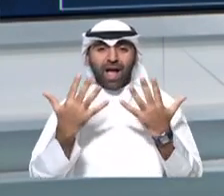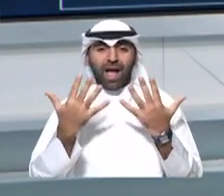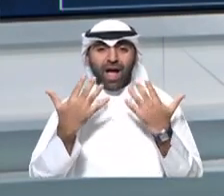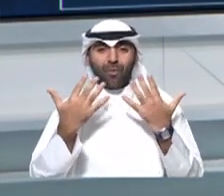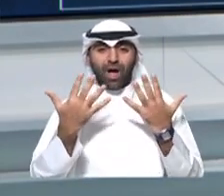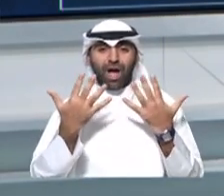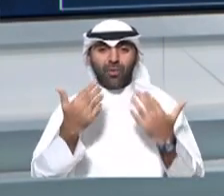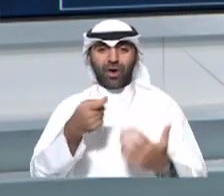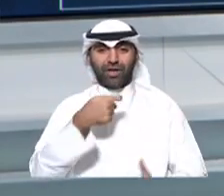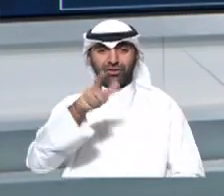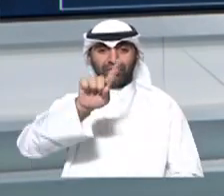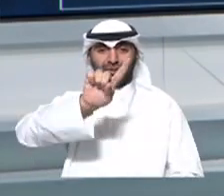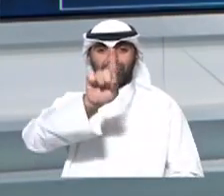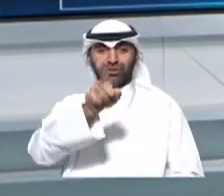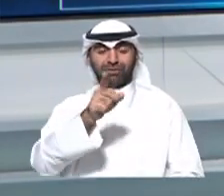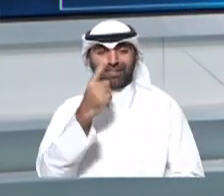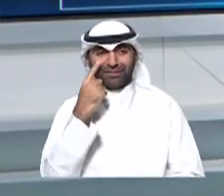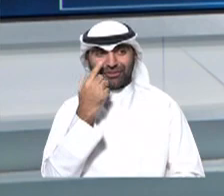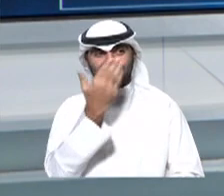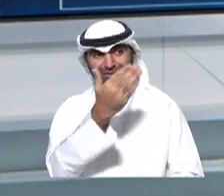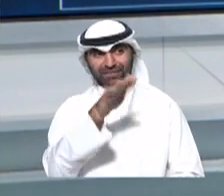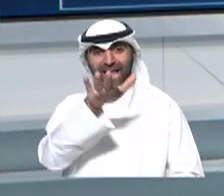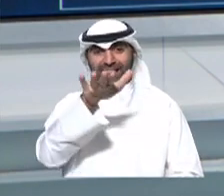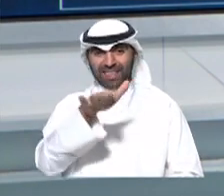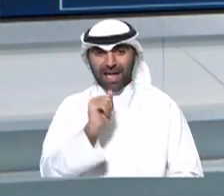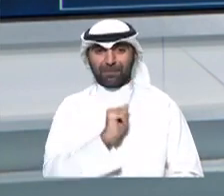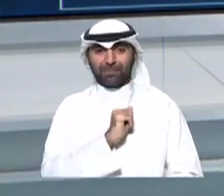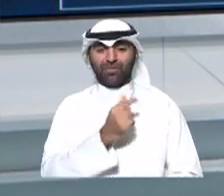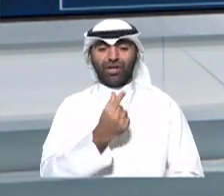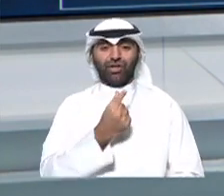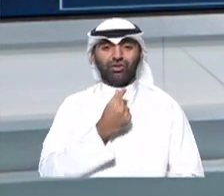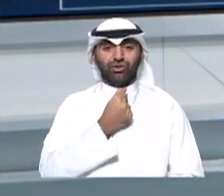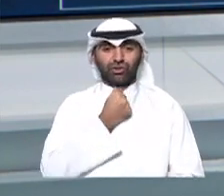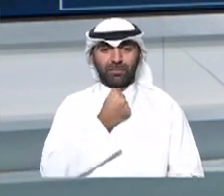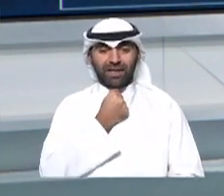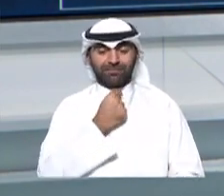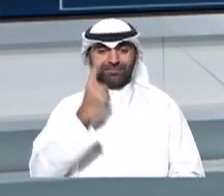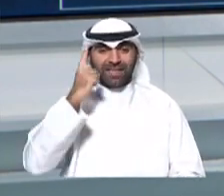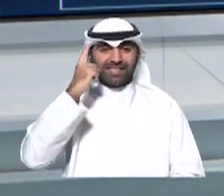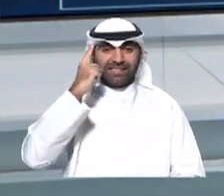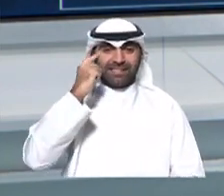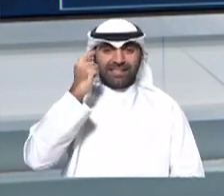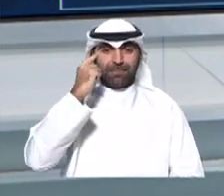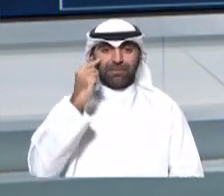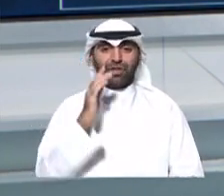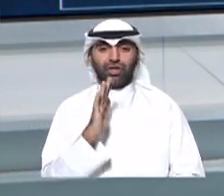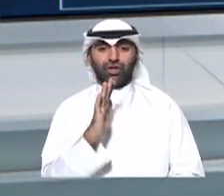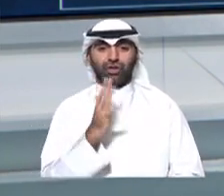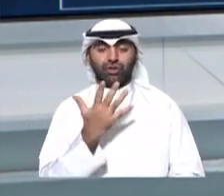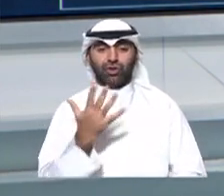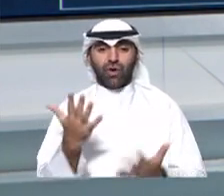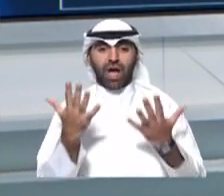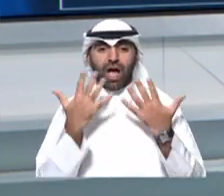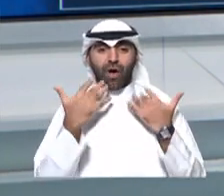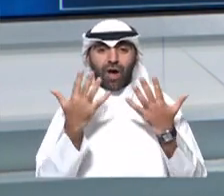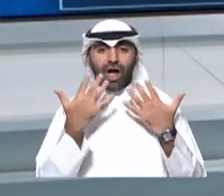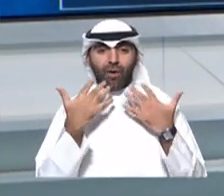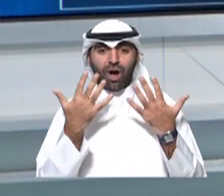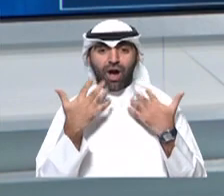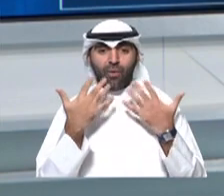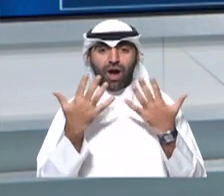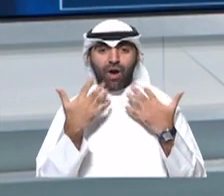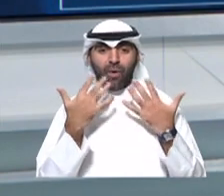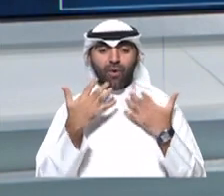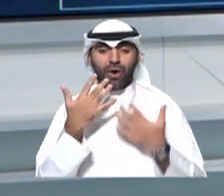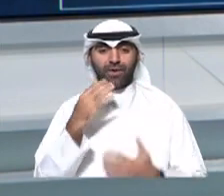المقبلة، أجواء راح تستمر معنا مشمسة مع عبور لبعض السحب العالية المتفرقة خلال يوم الغد، مع هواء راح يكون في بداية اليوم